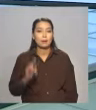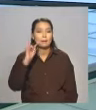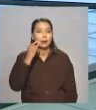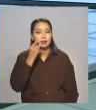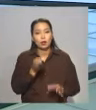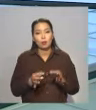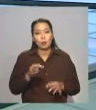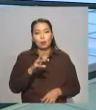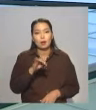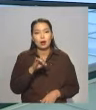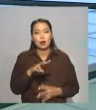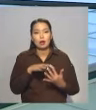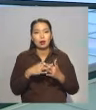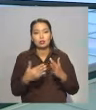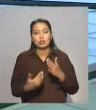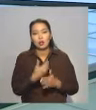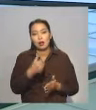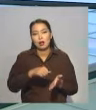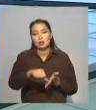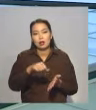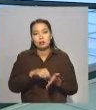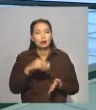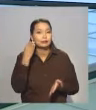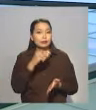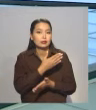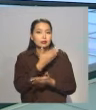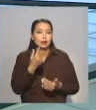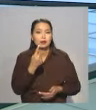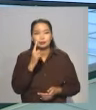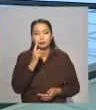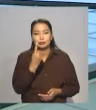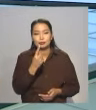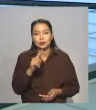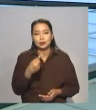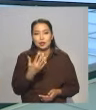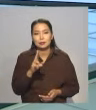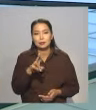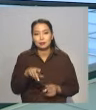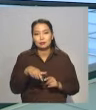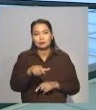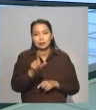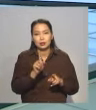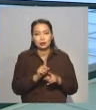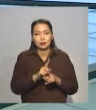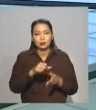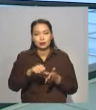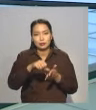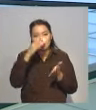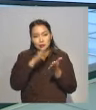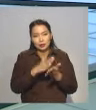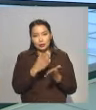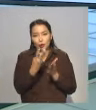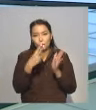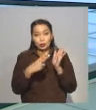Павлодар облысы Маралда ауылында жаңадан салынған асфальт сапасыз болып шықты. 1,5 шақырымды жол кедіріп отыр төселген. Бұған қазынадан